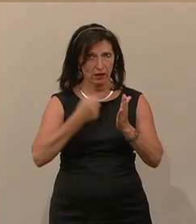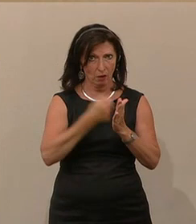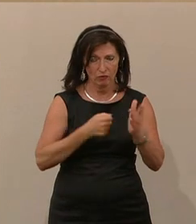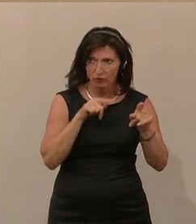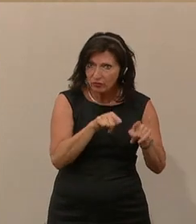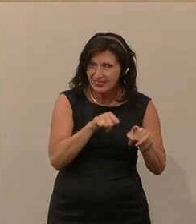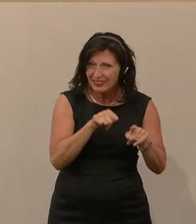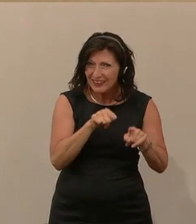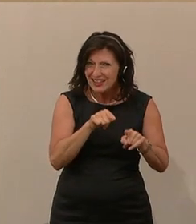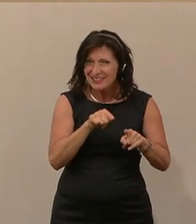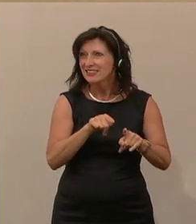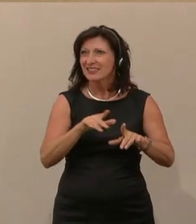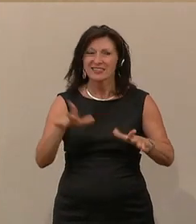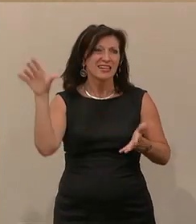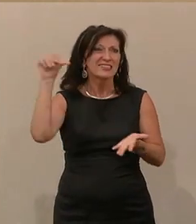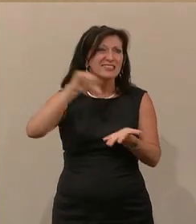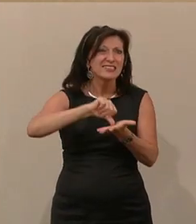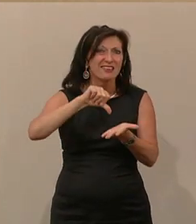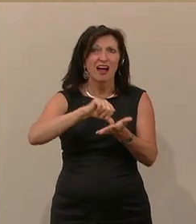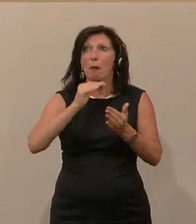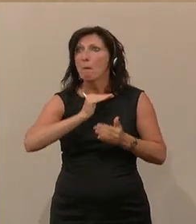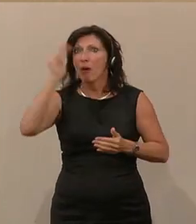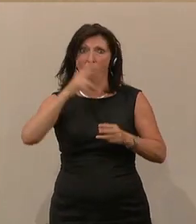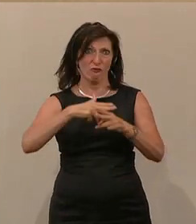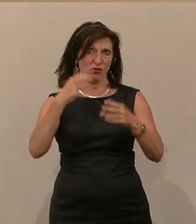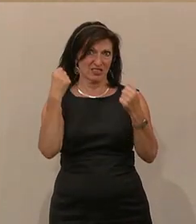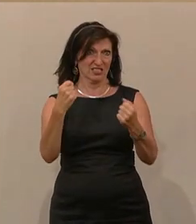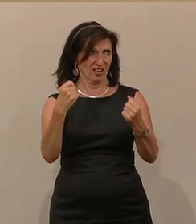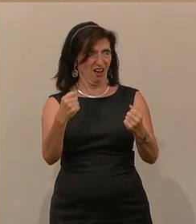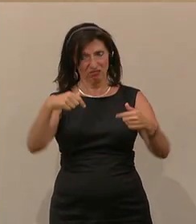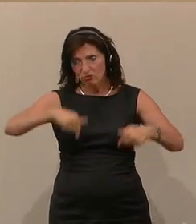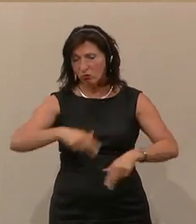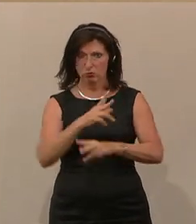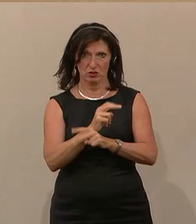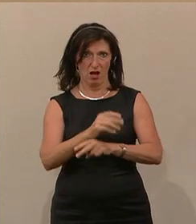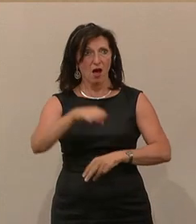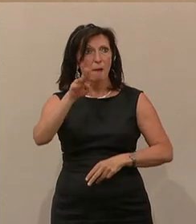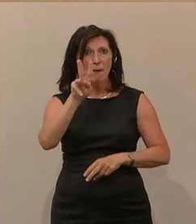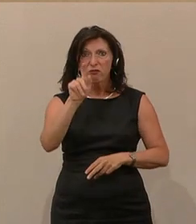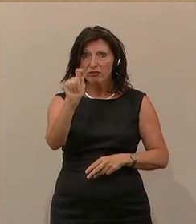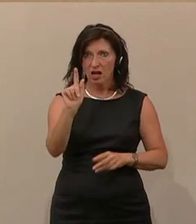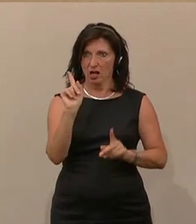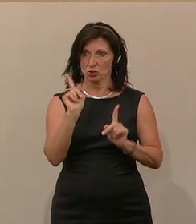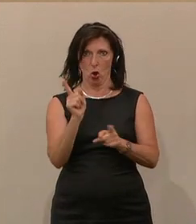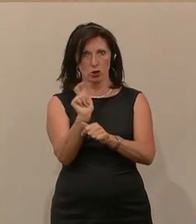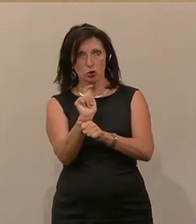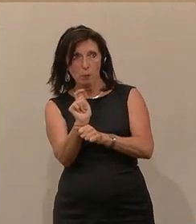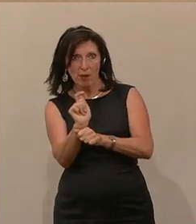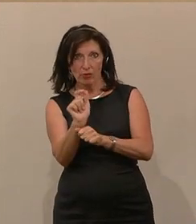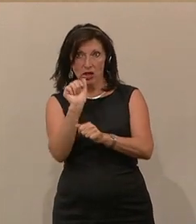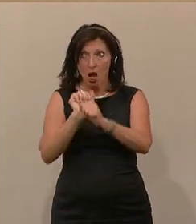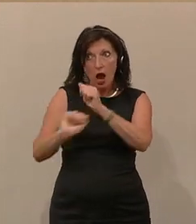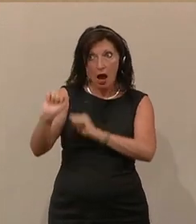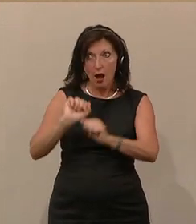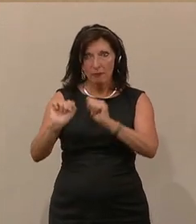zentrale sicherheitsbehörde dieses landes dass dvds zur spionageabwehr ebenso zuständig wie